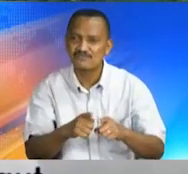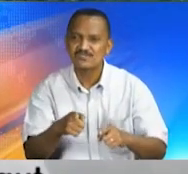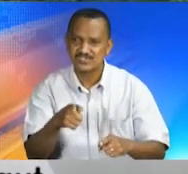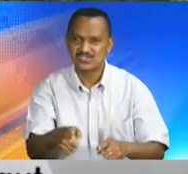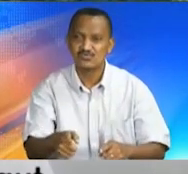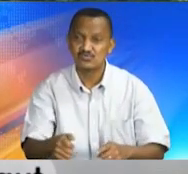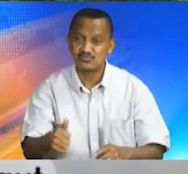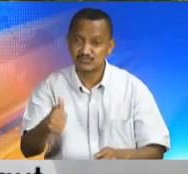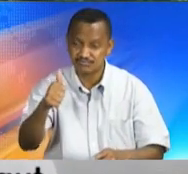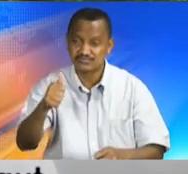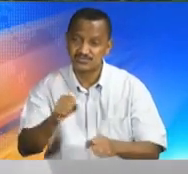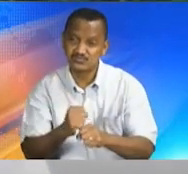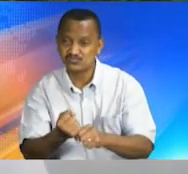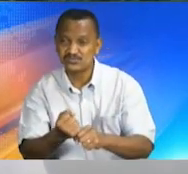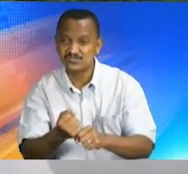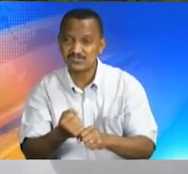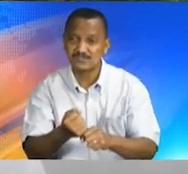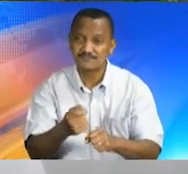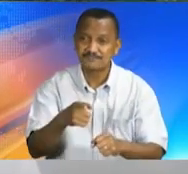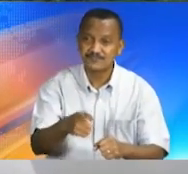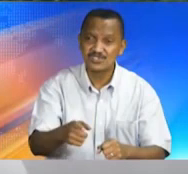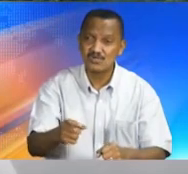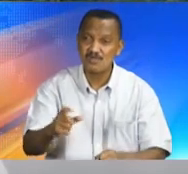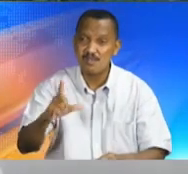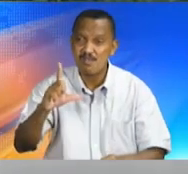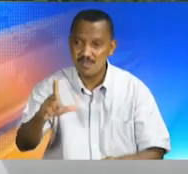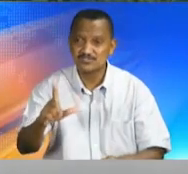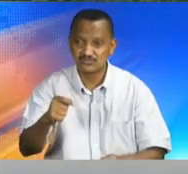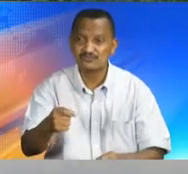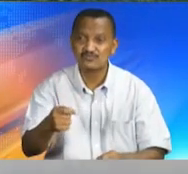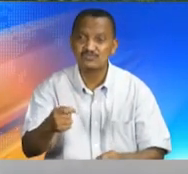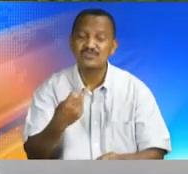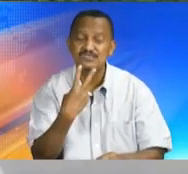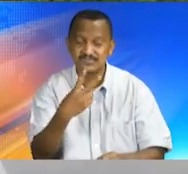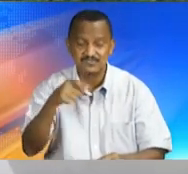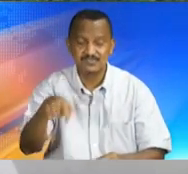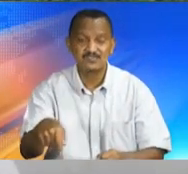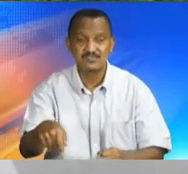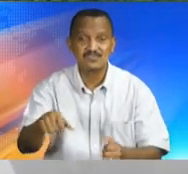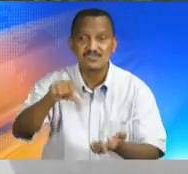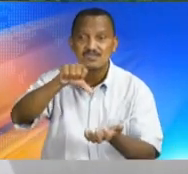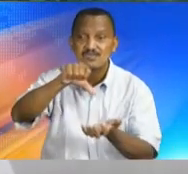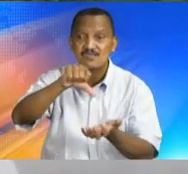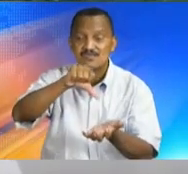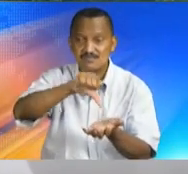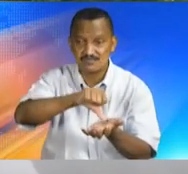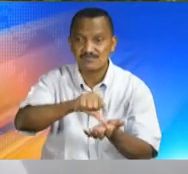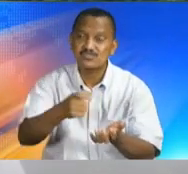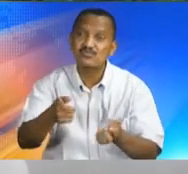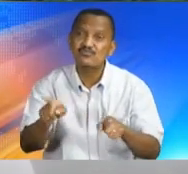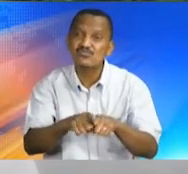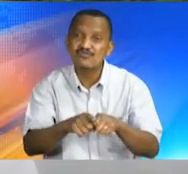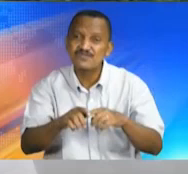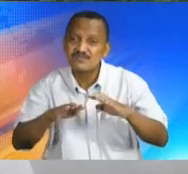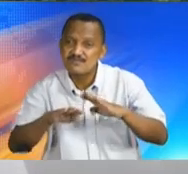tena ampiasainay zao dia le tipa langstrofe. Le tipa langstrofe zany ny tena mety aty afovoantany satria le tipa langstrofe somary ivaiva